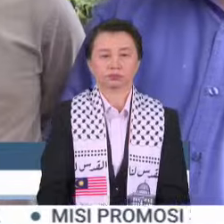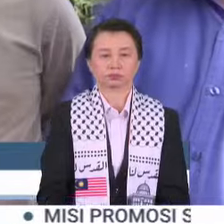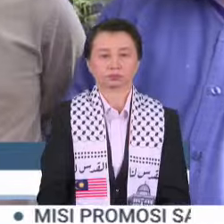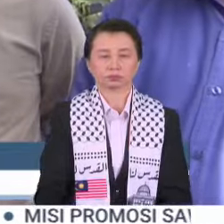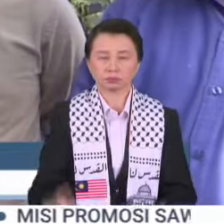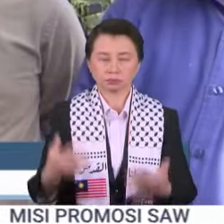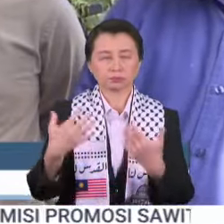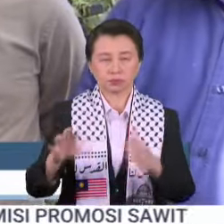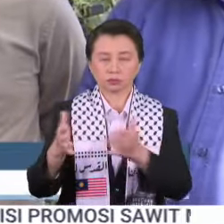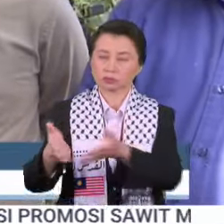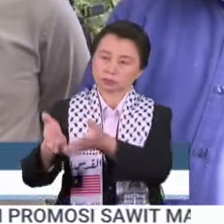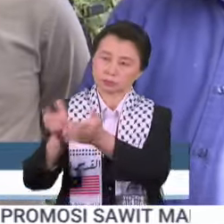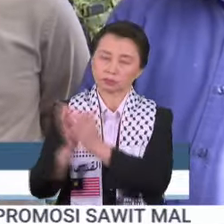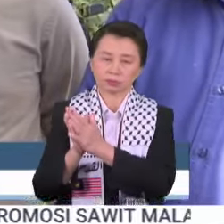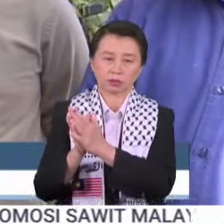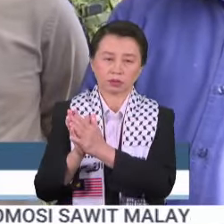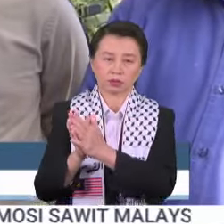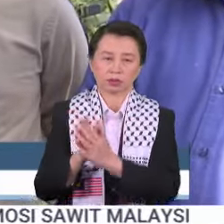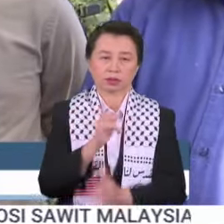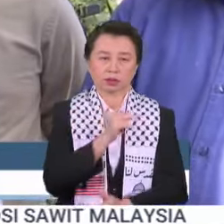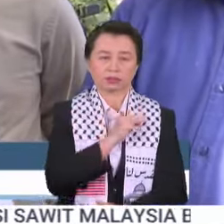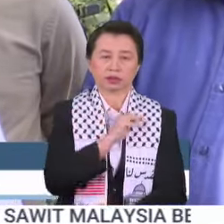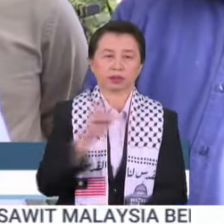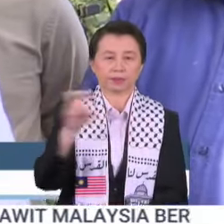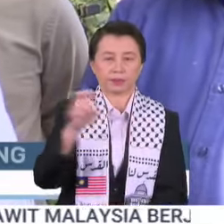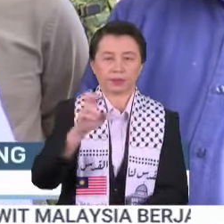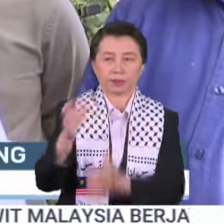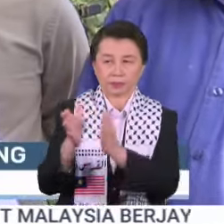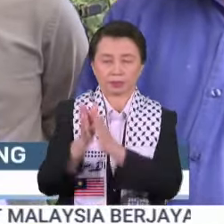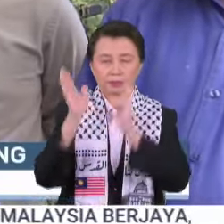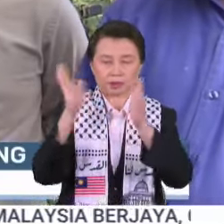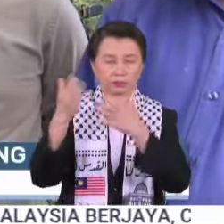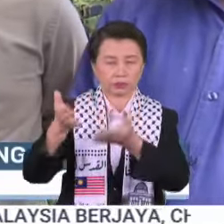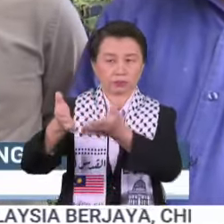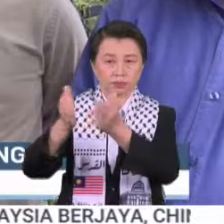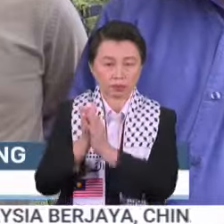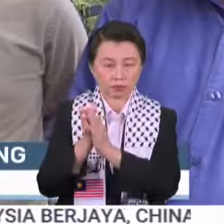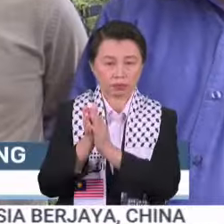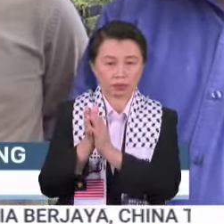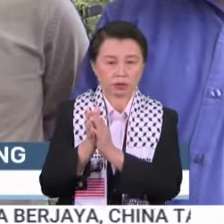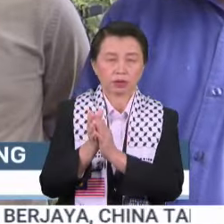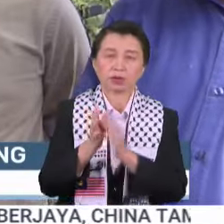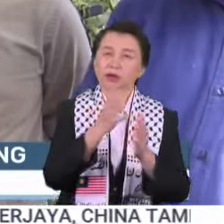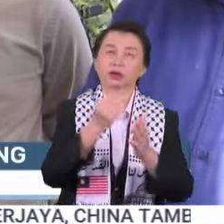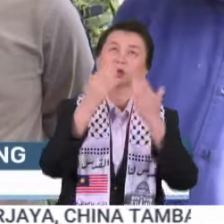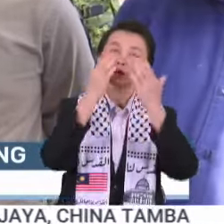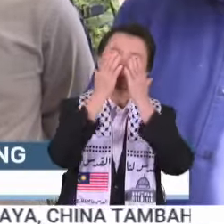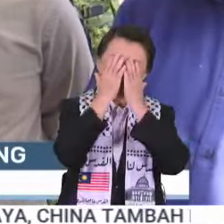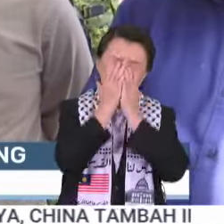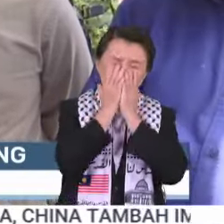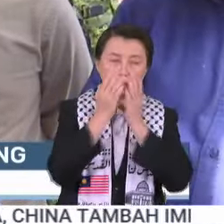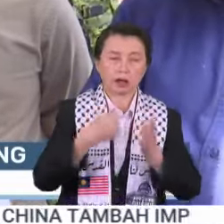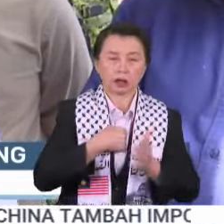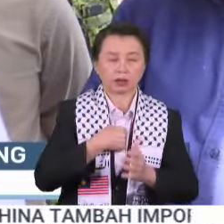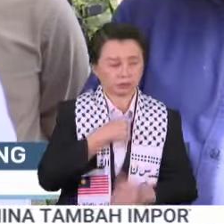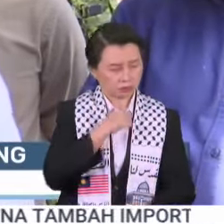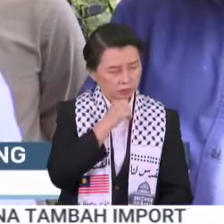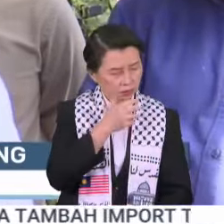Telah pun memohon kepada Kementerian Pengangkutan Malaysia dan Alhamdulillah kalau saya tak